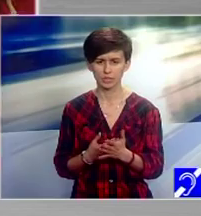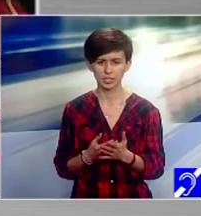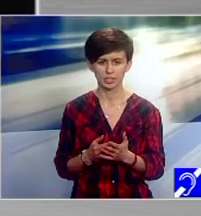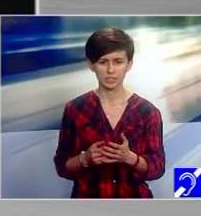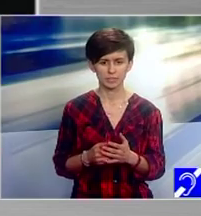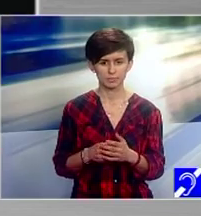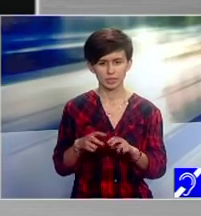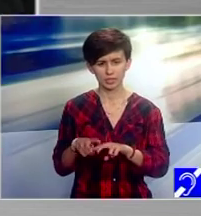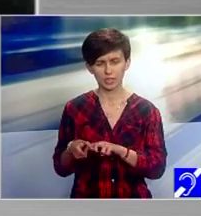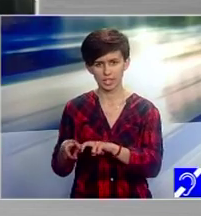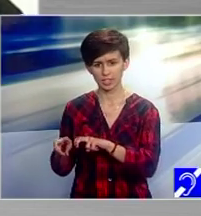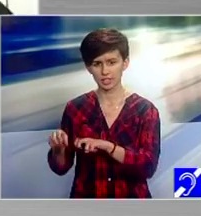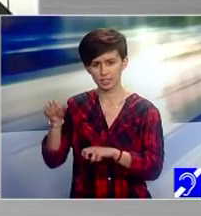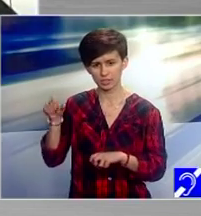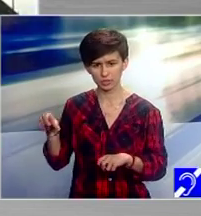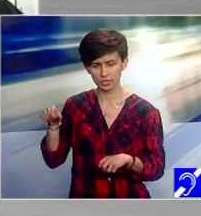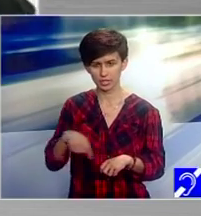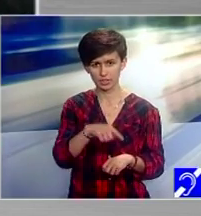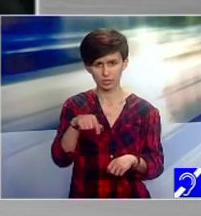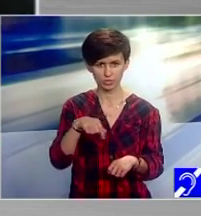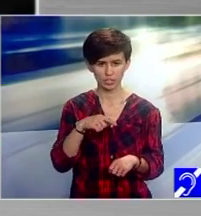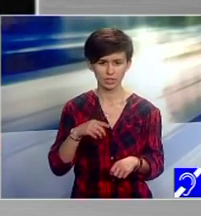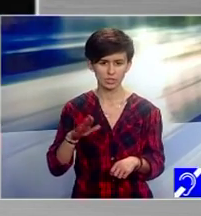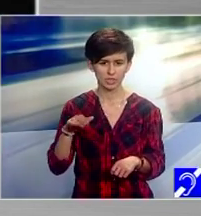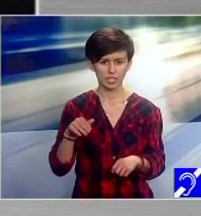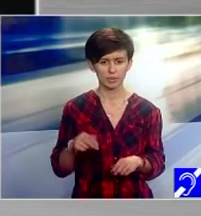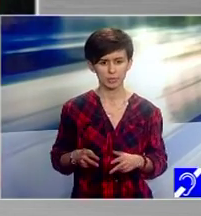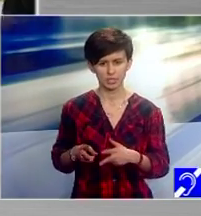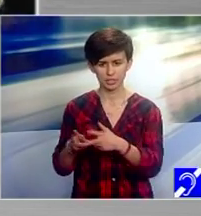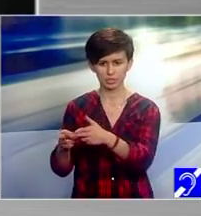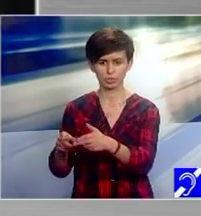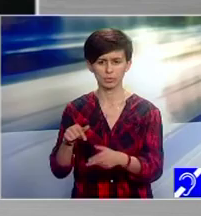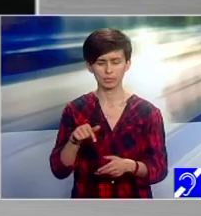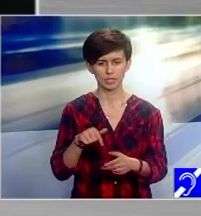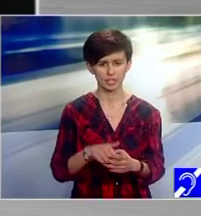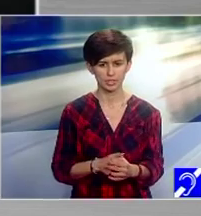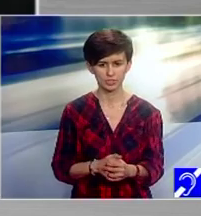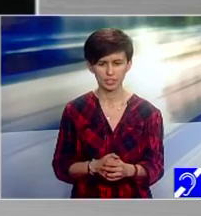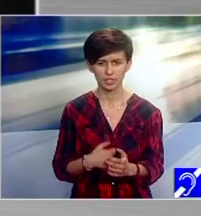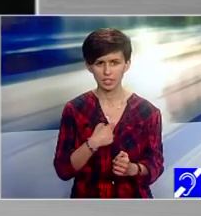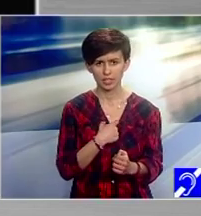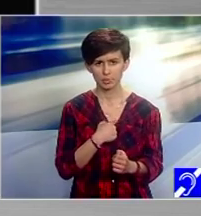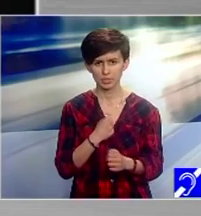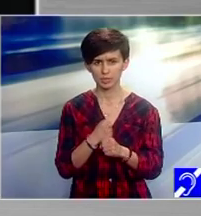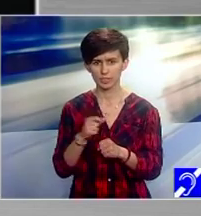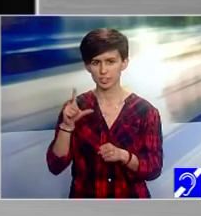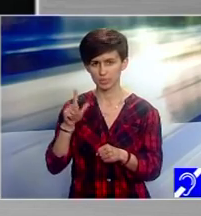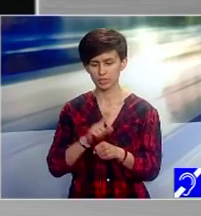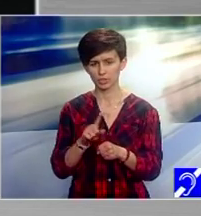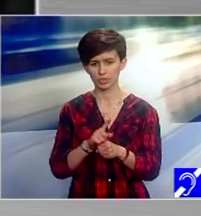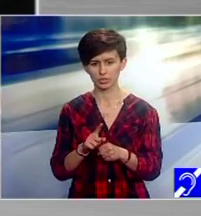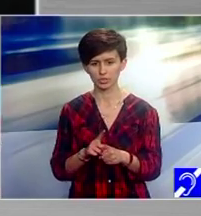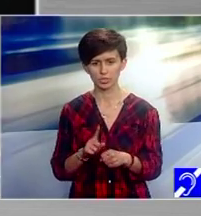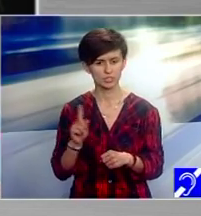alergătorii noștri vor avea traseul exact aici pe lângă noi. Așadar, două lucruri putem face, să nu stăm în calea lor și